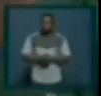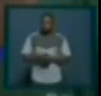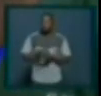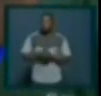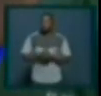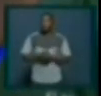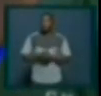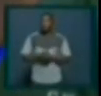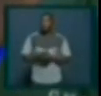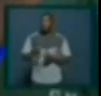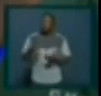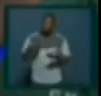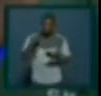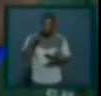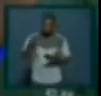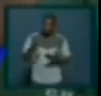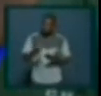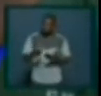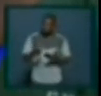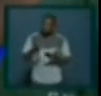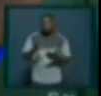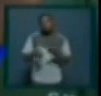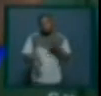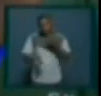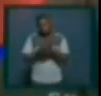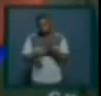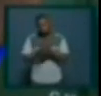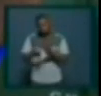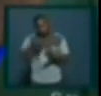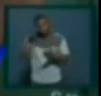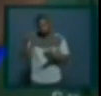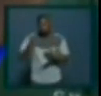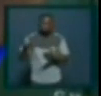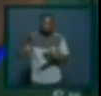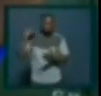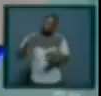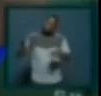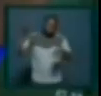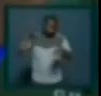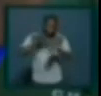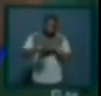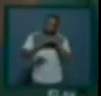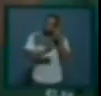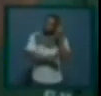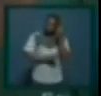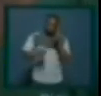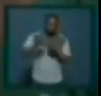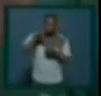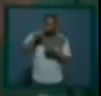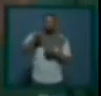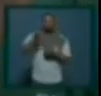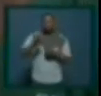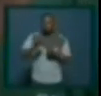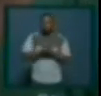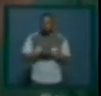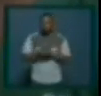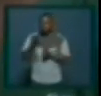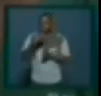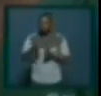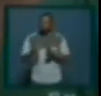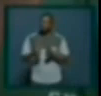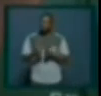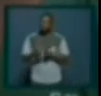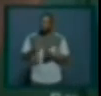plus. Gain technique parce que le personnel local est formé aux techniques les